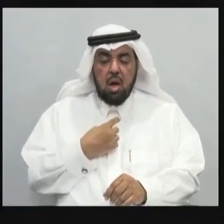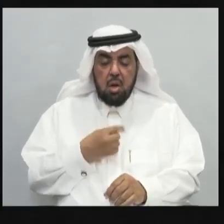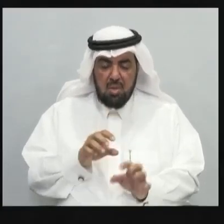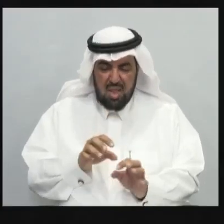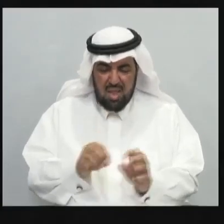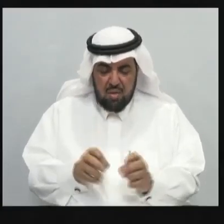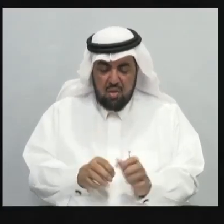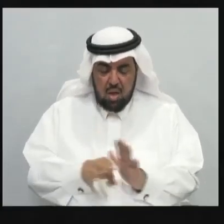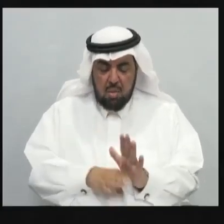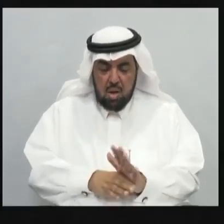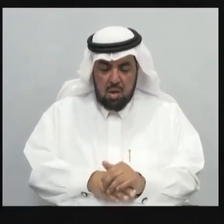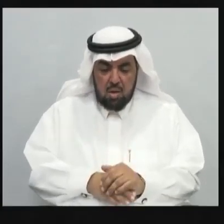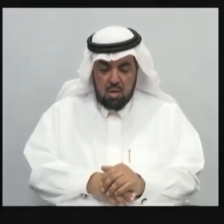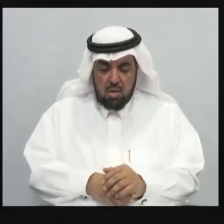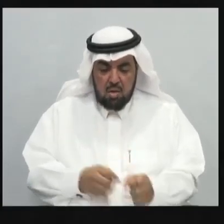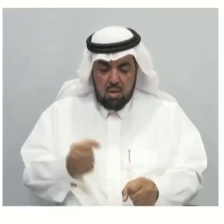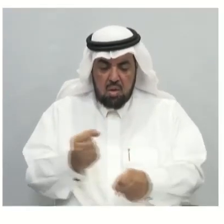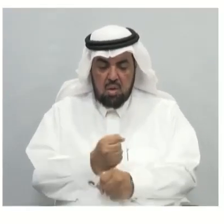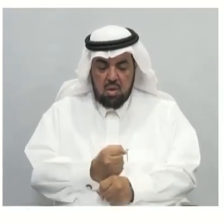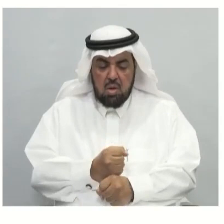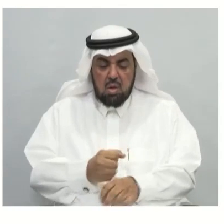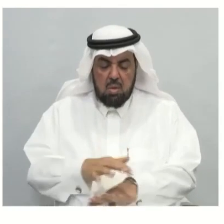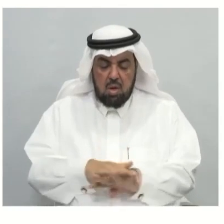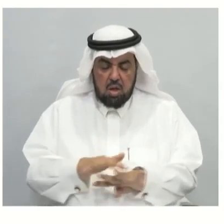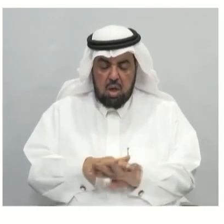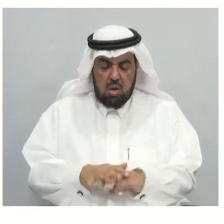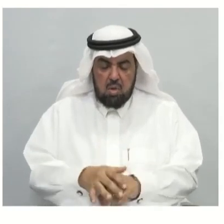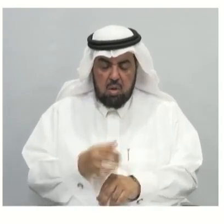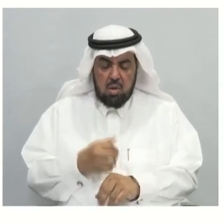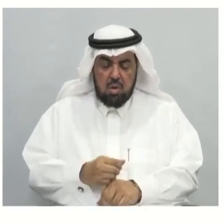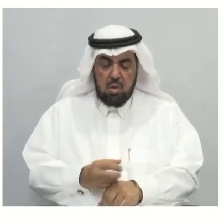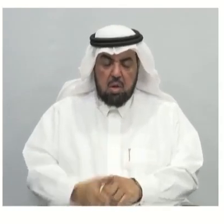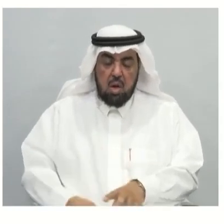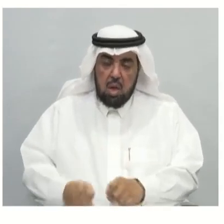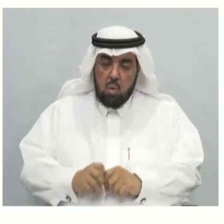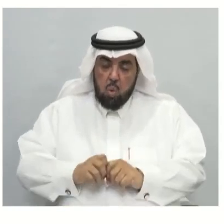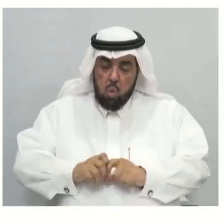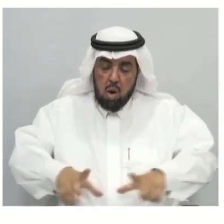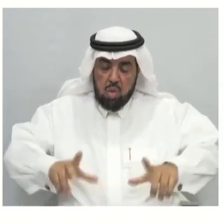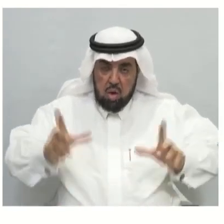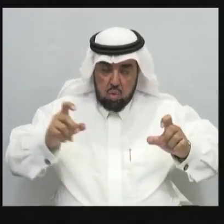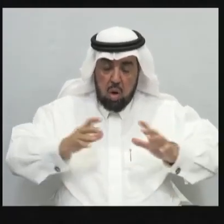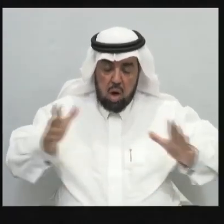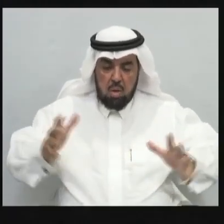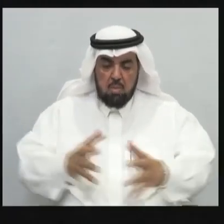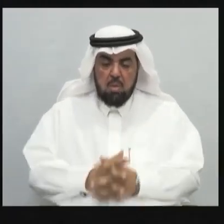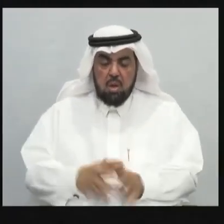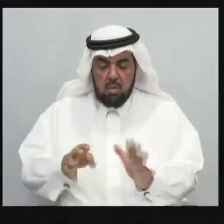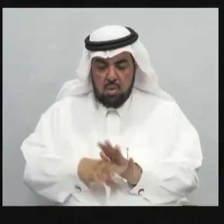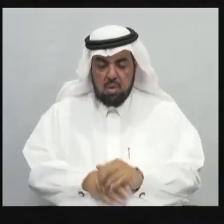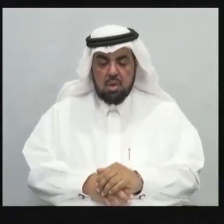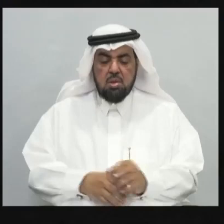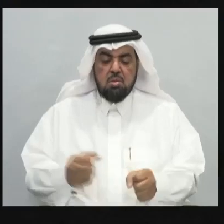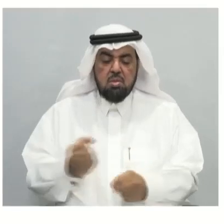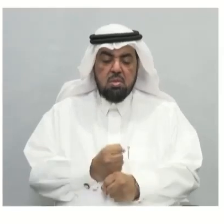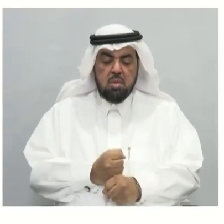البيانات تفصيلا نستخدم الجداول في حال الرغبه في ايضاح الصوره العامه للبيانات